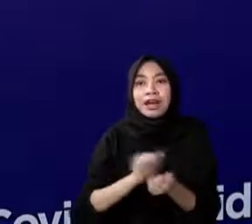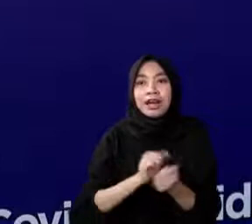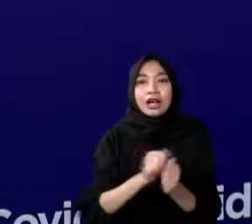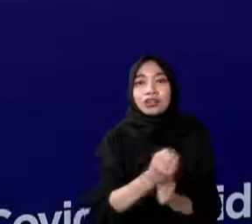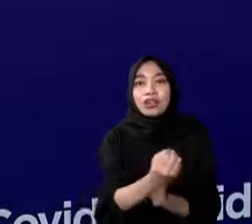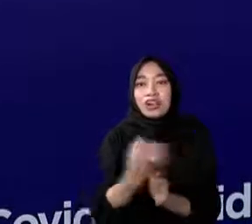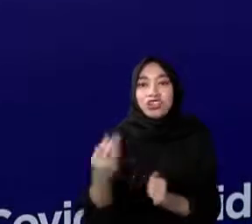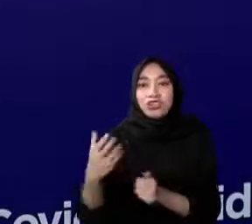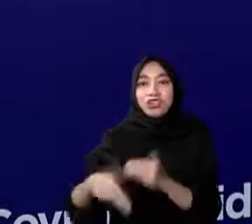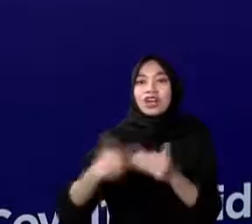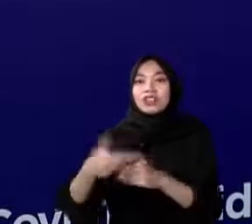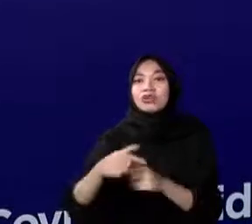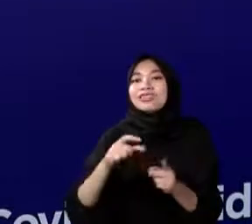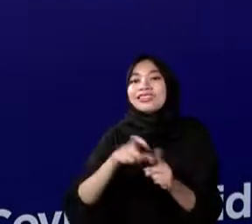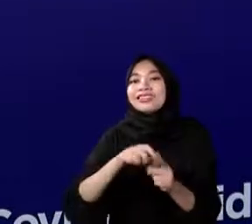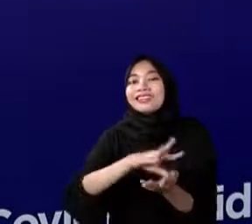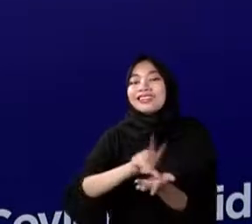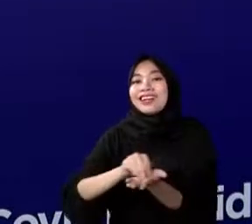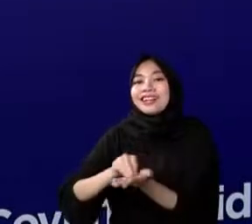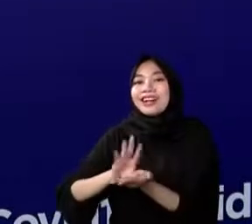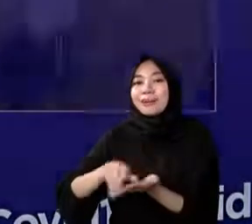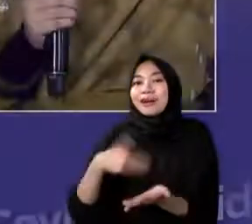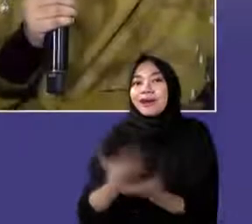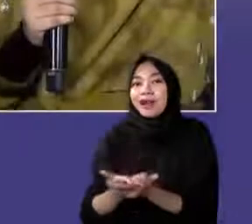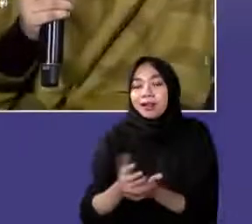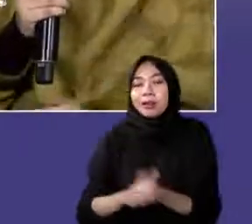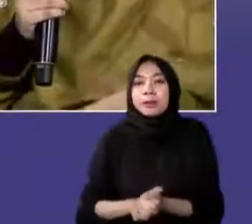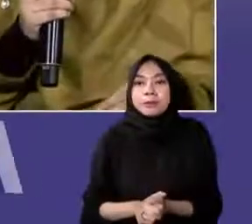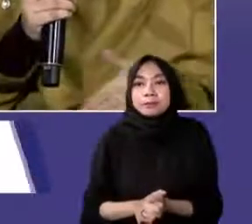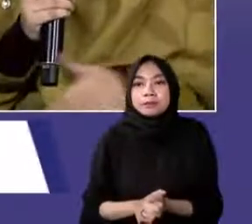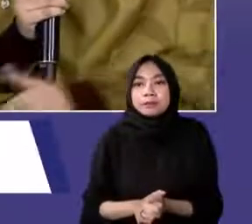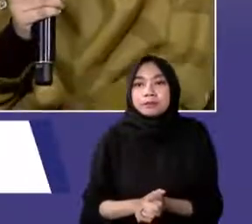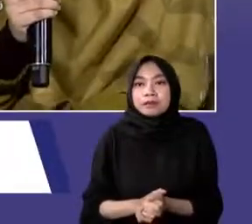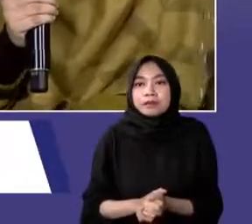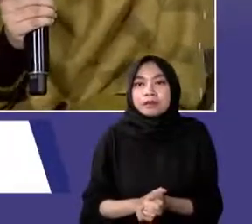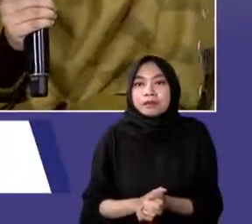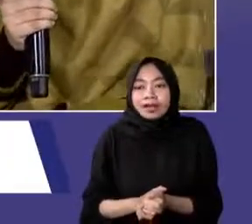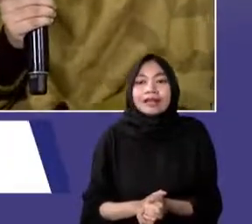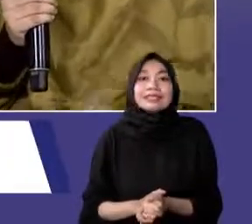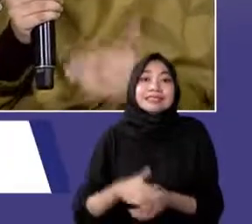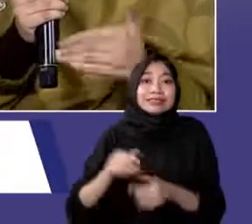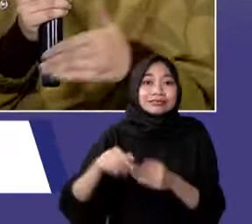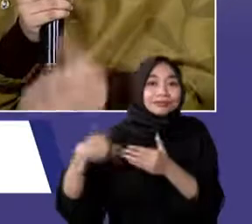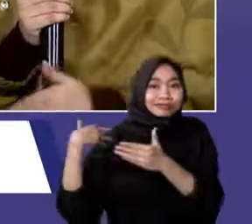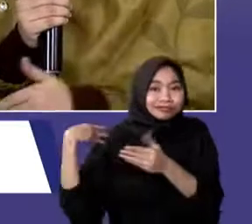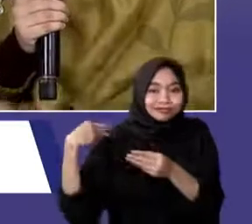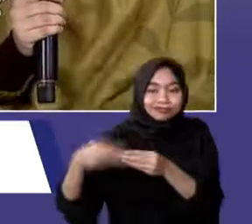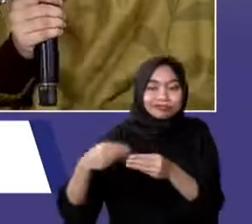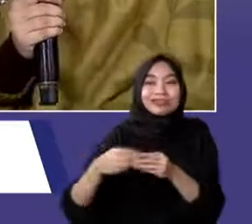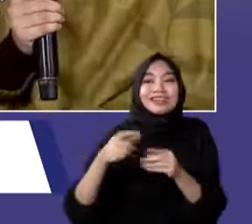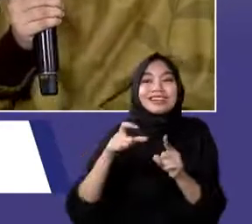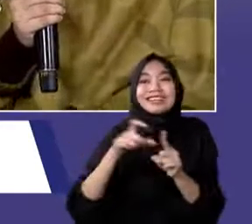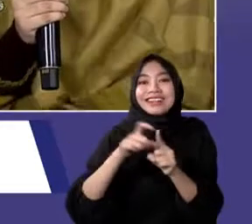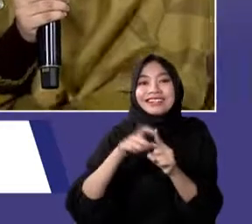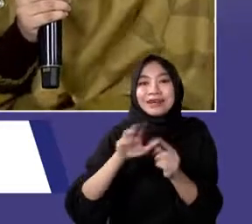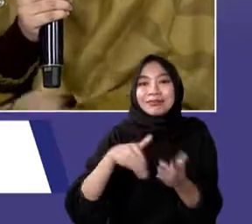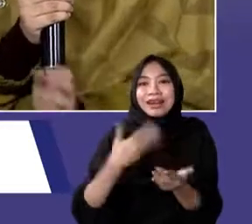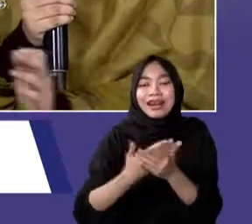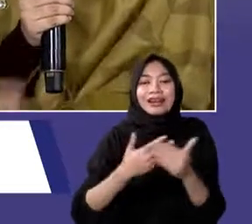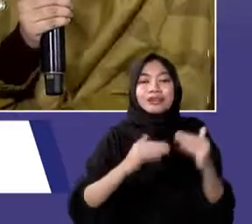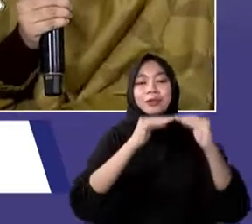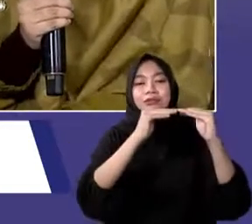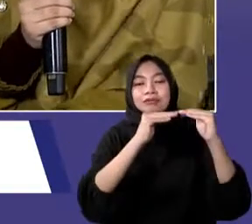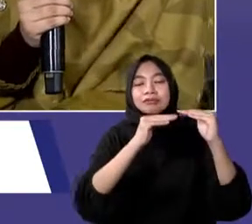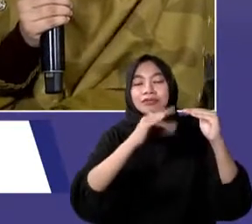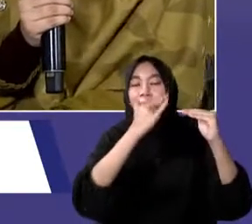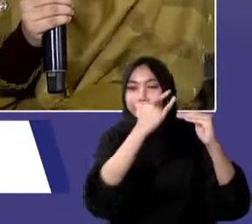kematian sekarang. Jadi kematian ini memang trennya saat ini cenderung stabil menurun, meskipun masih harus tetap kita tekan.